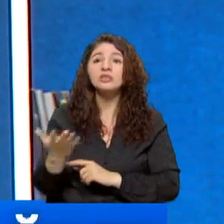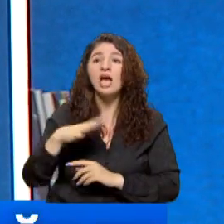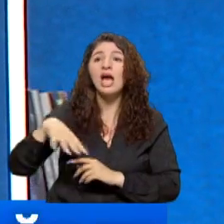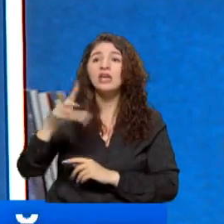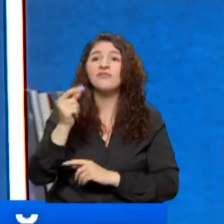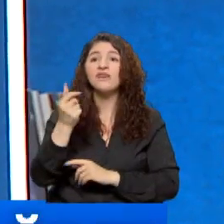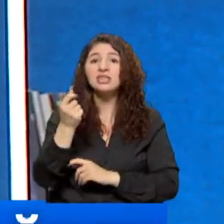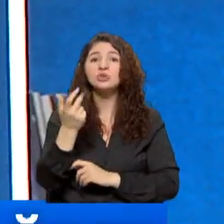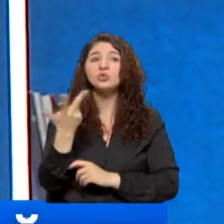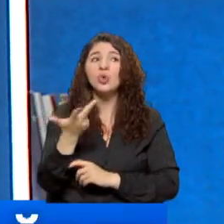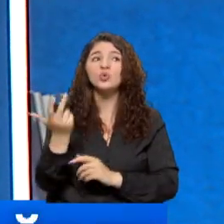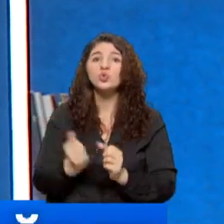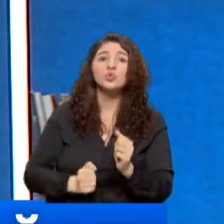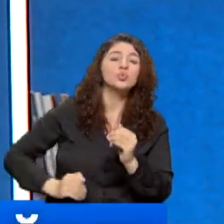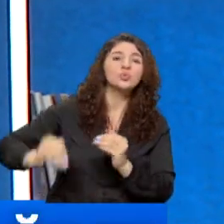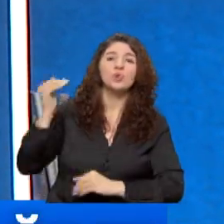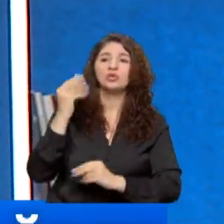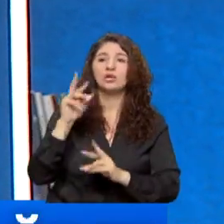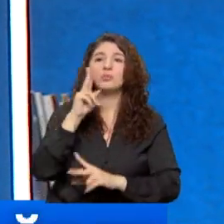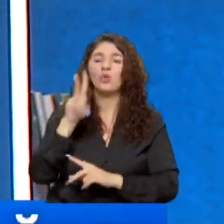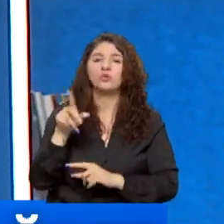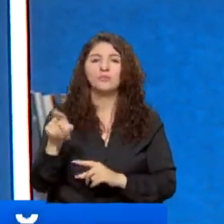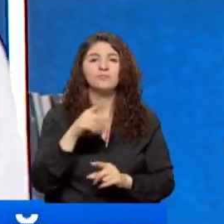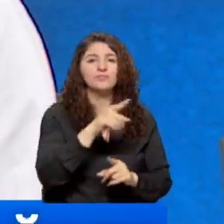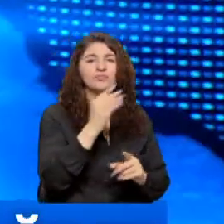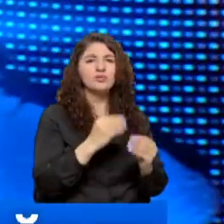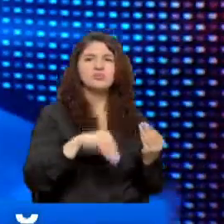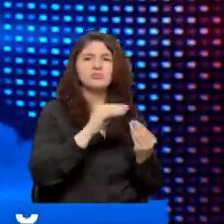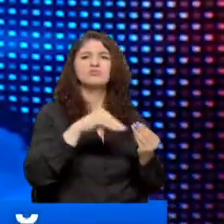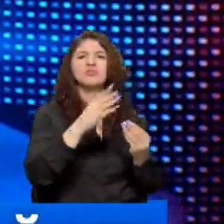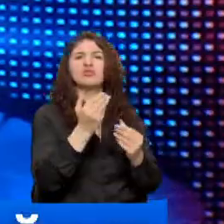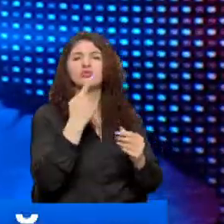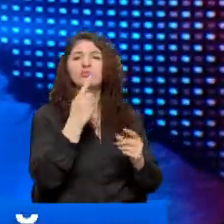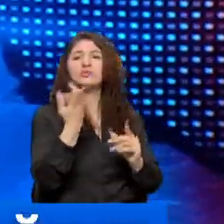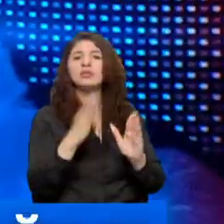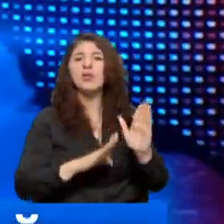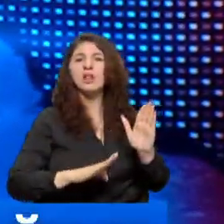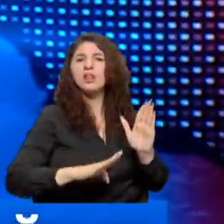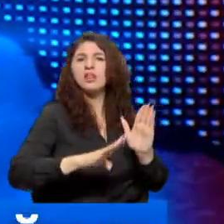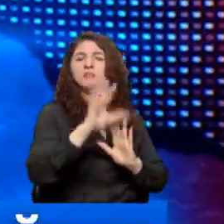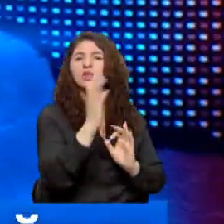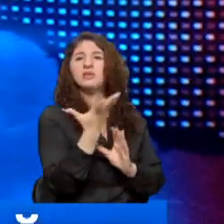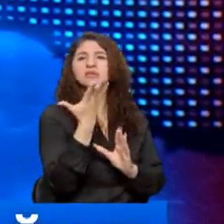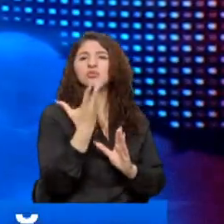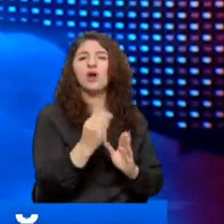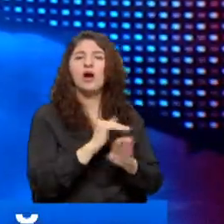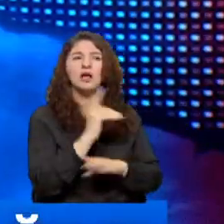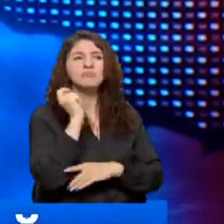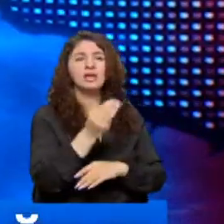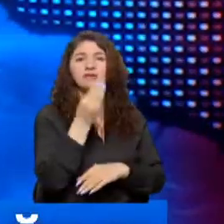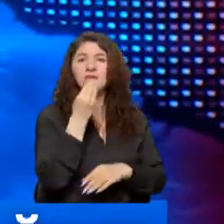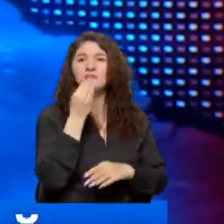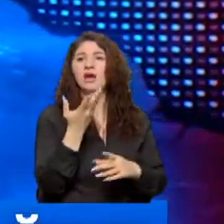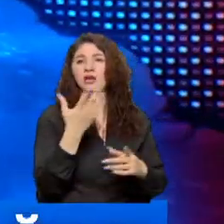her şeyin Fiyatı çok daha fazla artacak gibi bu Hani hep artacak diyorsunuz ya bu tren ne kadar devam edecek Bu Hayat pahalılığı